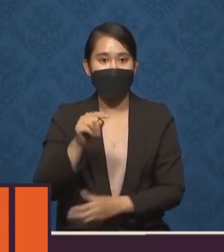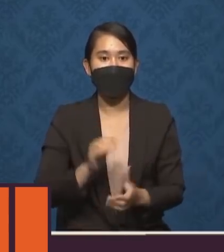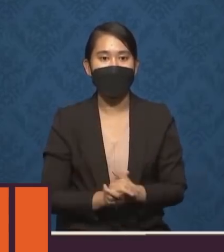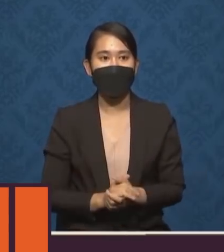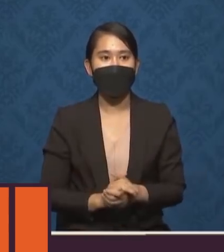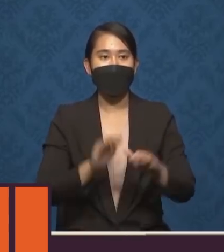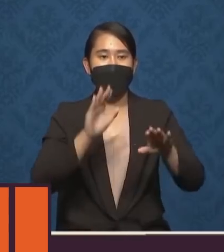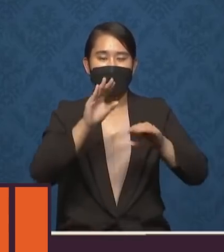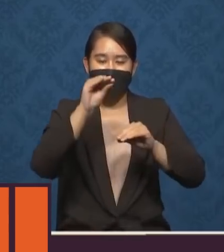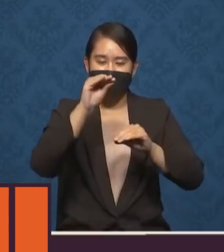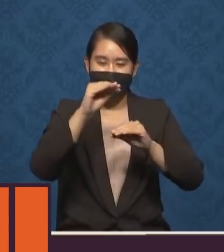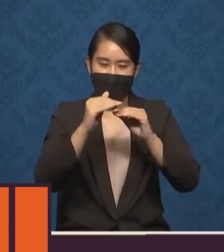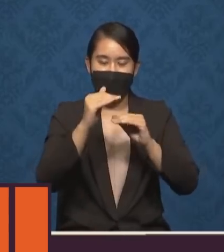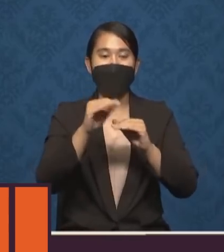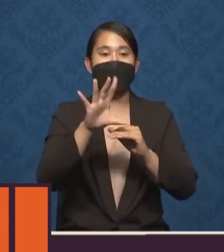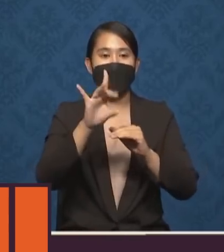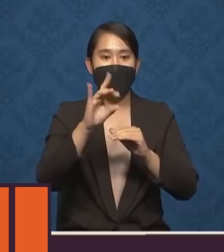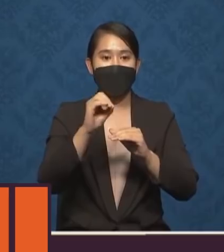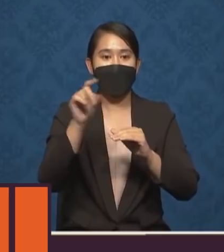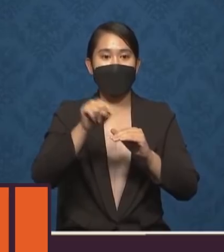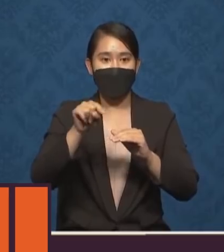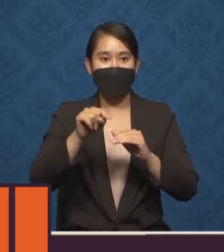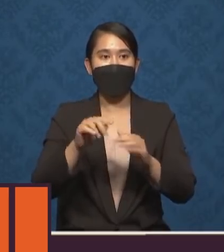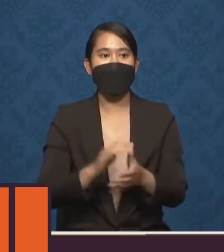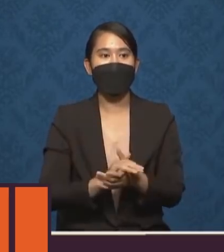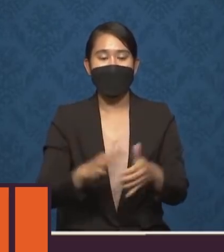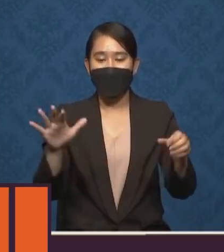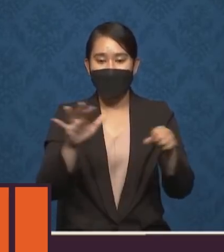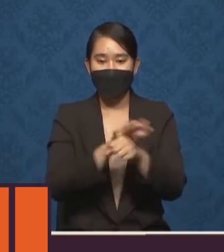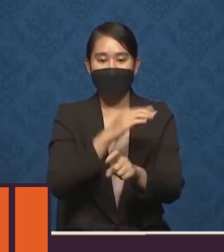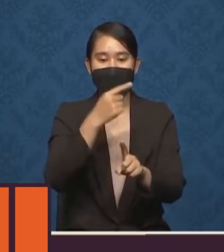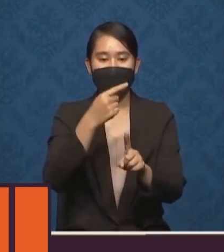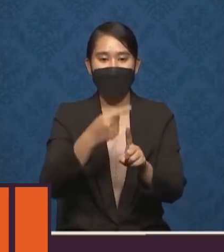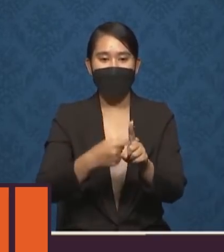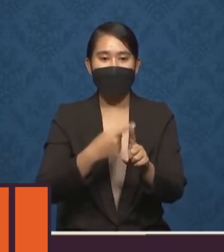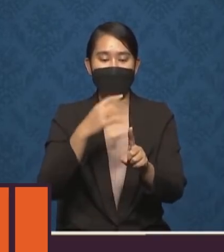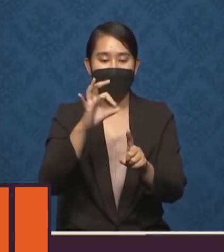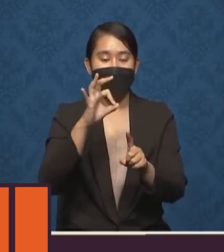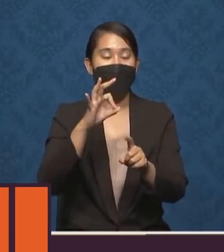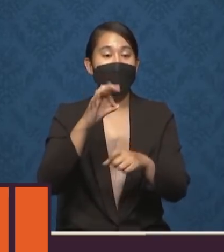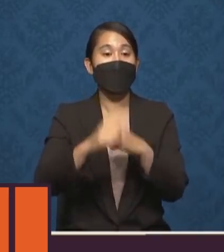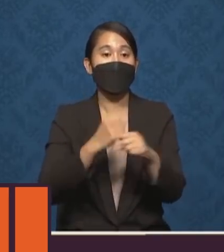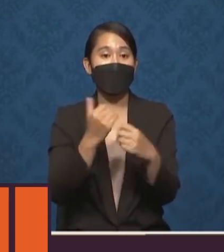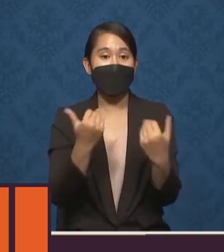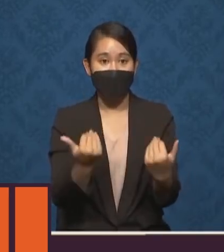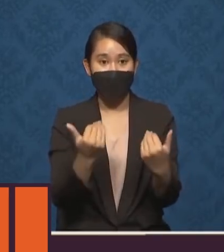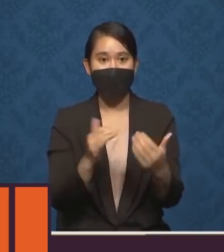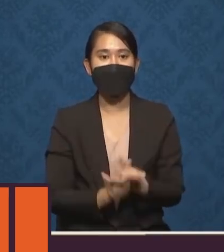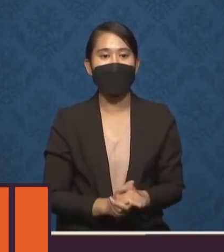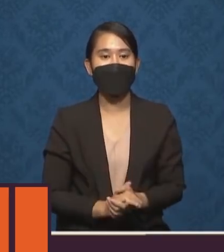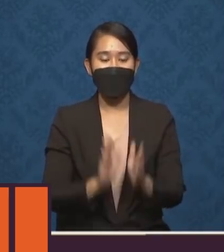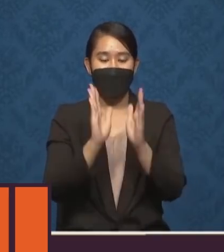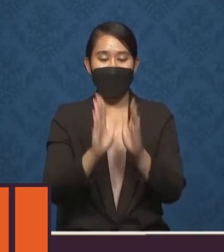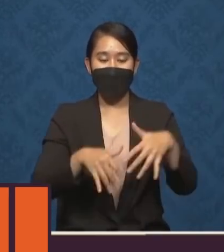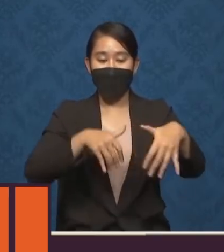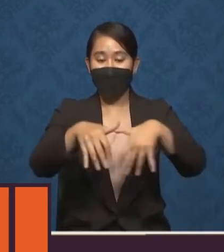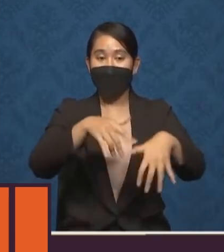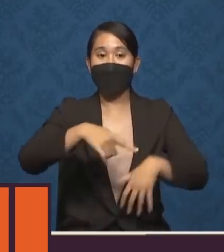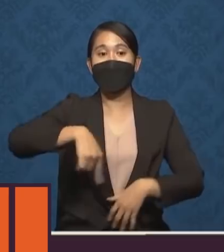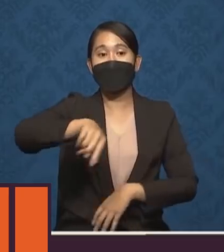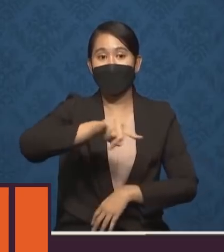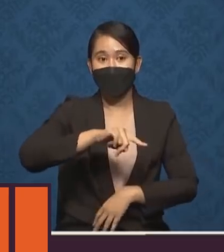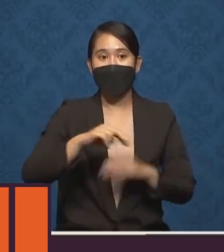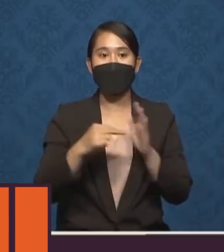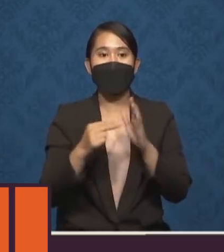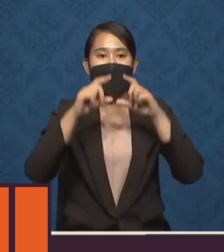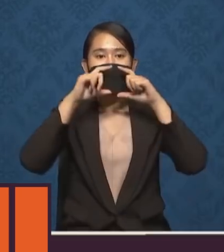ๆเกือบ 80%นะครับตั้งแต่ช่วงต้นเดือนกันยายนที่ผ่านมาทำให้ทุกวันนี้ครับประชาชนชาวเดนมาร์กไม่ต้องสวม